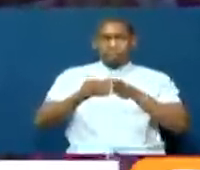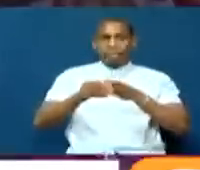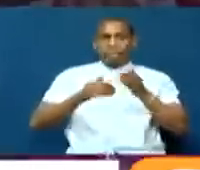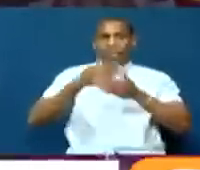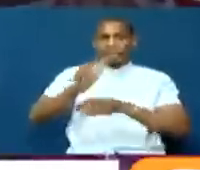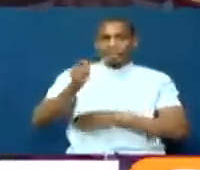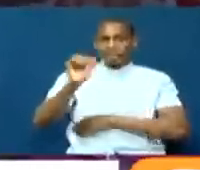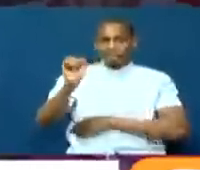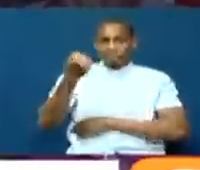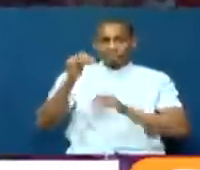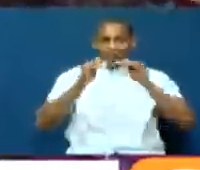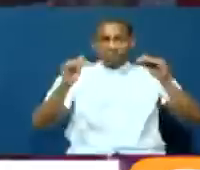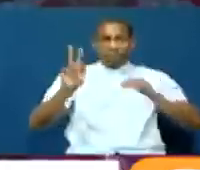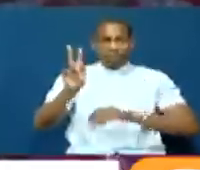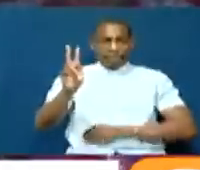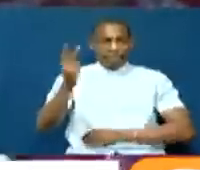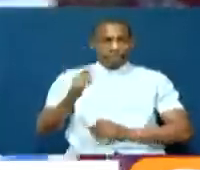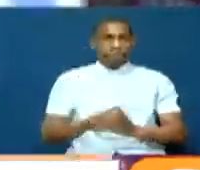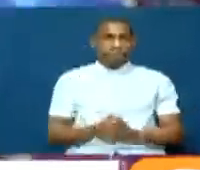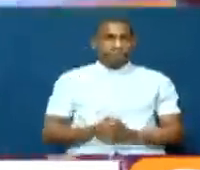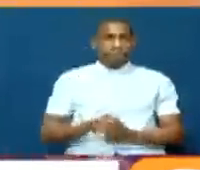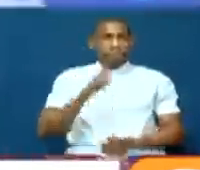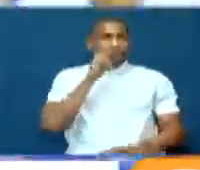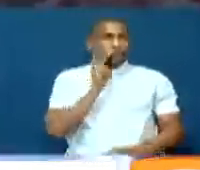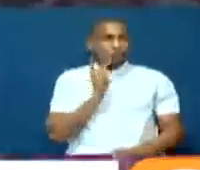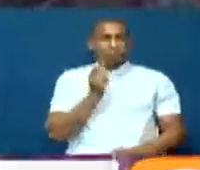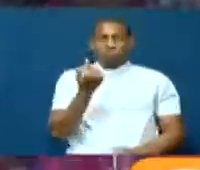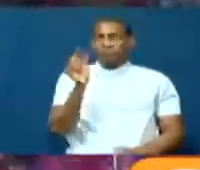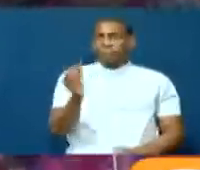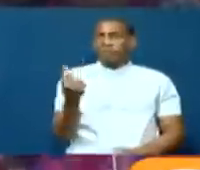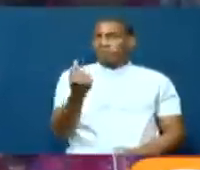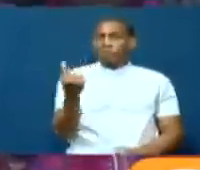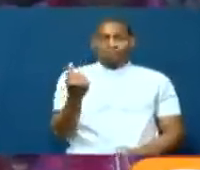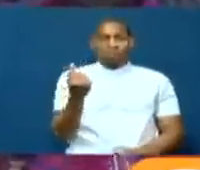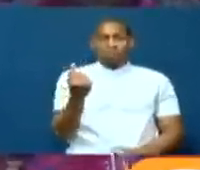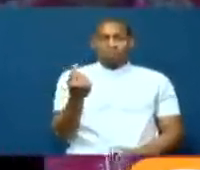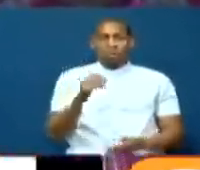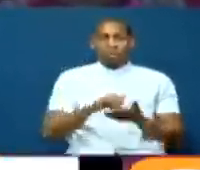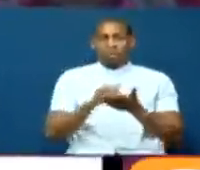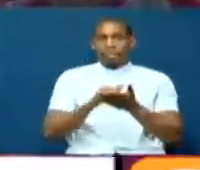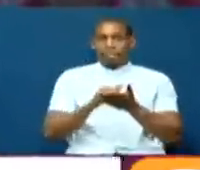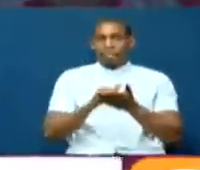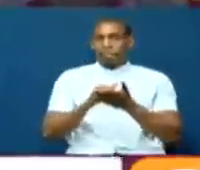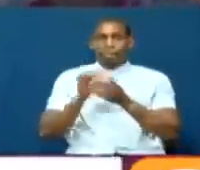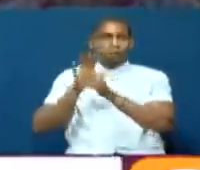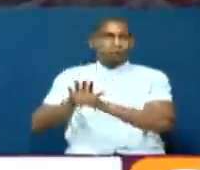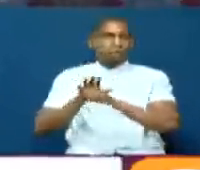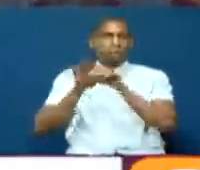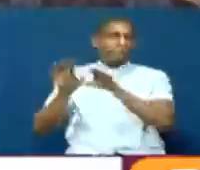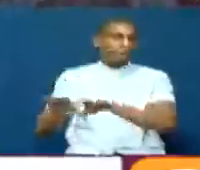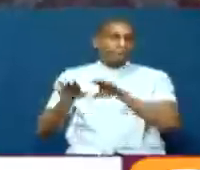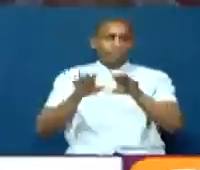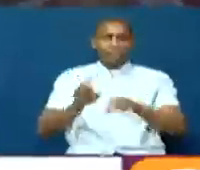wa 5 wa Jamhuri ya Kenya. Na sio Kalonzo kamtuka moja binafsi ati anionewa, ati amefanywa